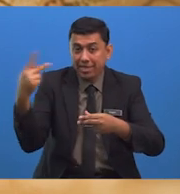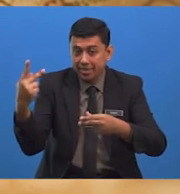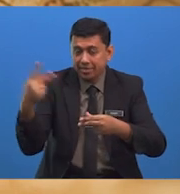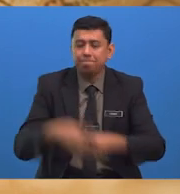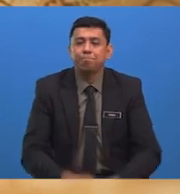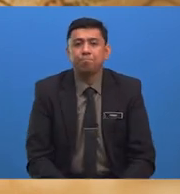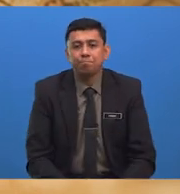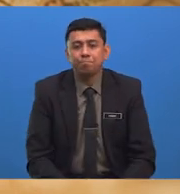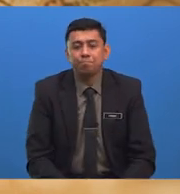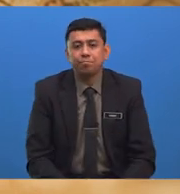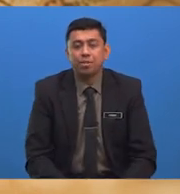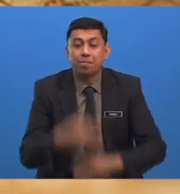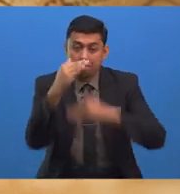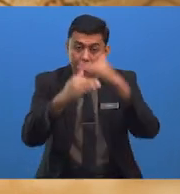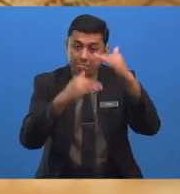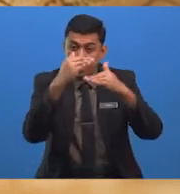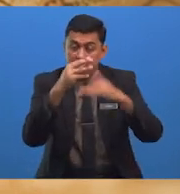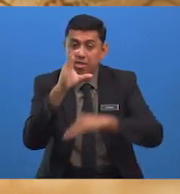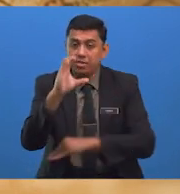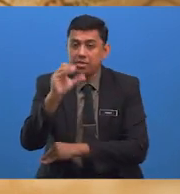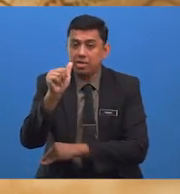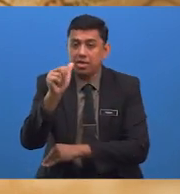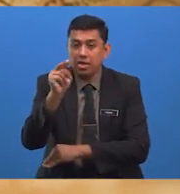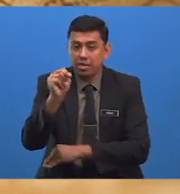Seterusnya, pembinaan candi.